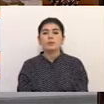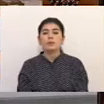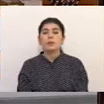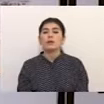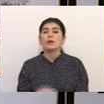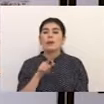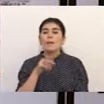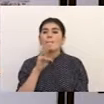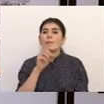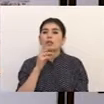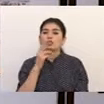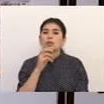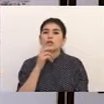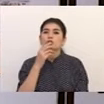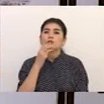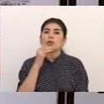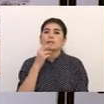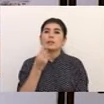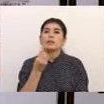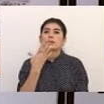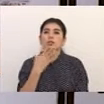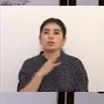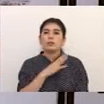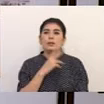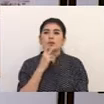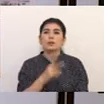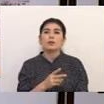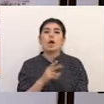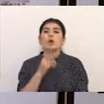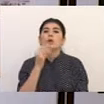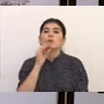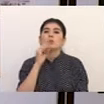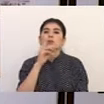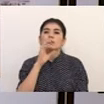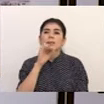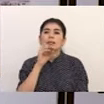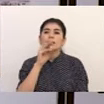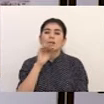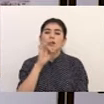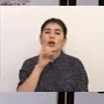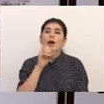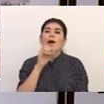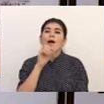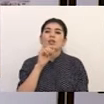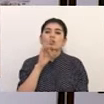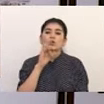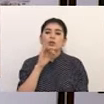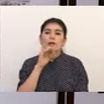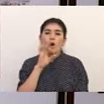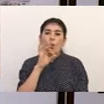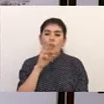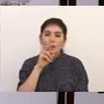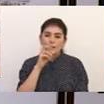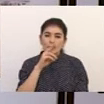Ushbu mashqimizda sodda gaplar soni nechta ekan? Qarang. Yuksak, T teran va atroflicha fikr yurita